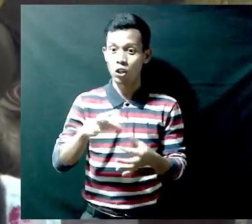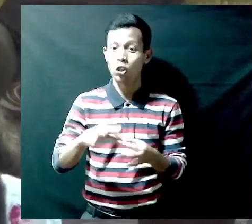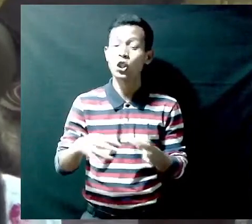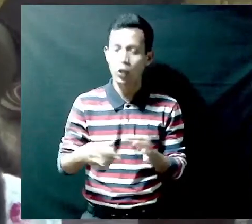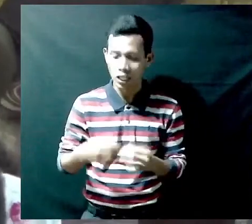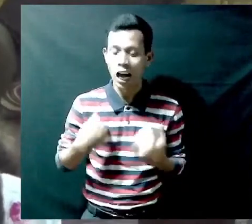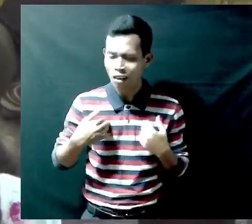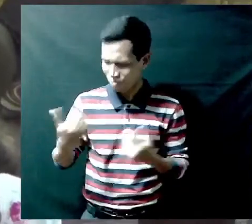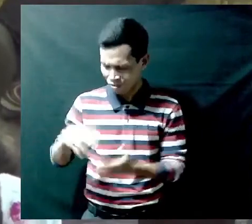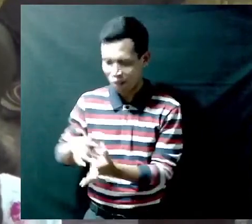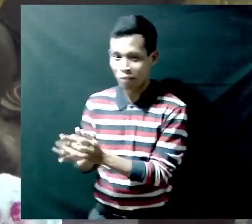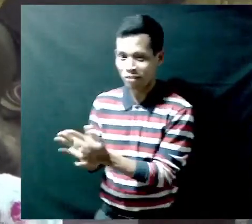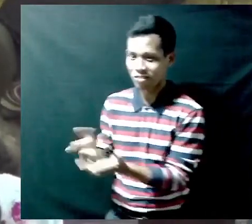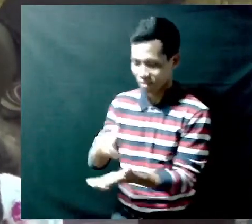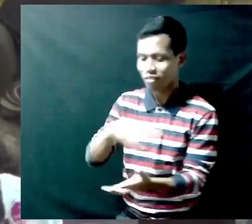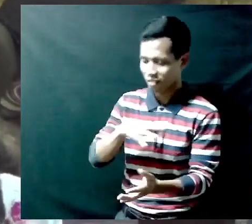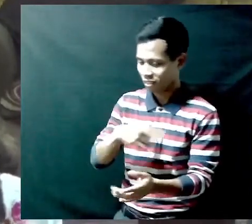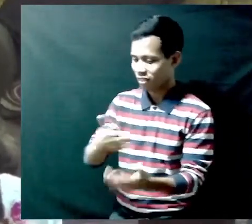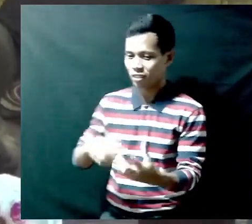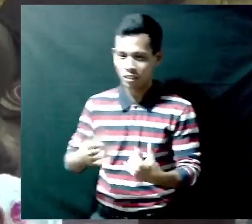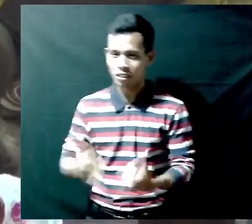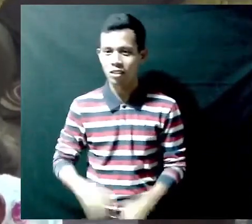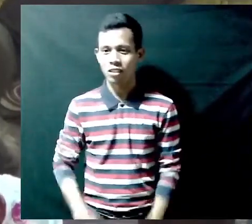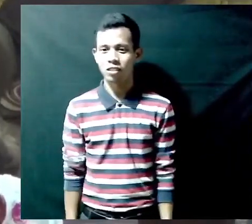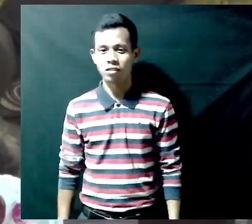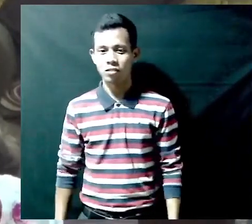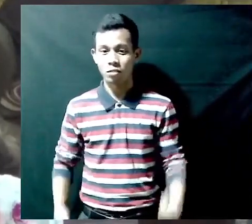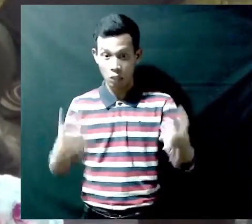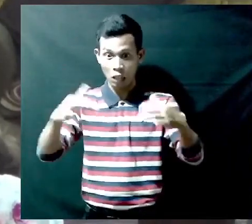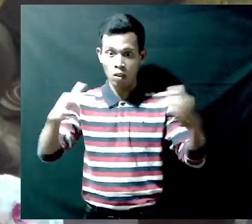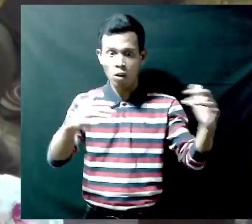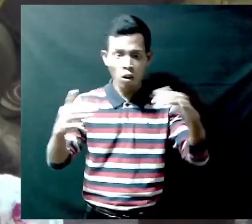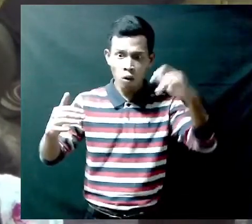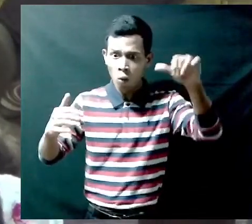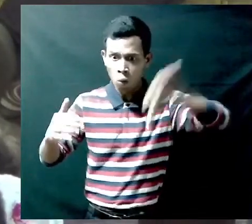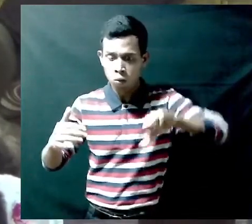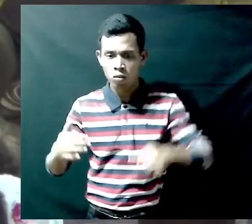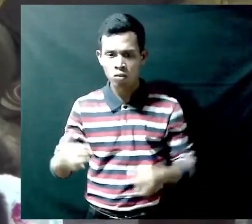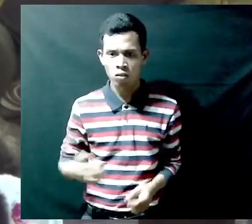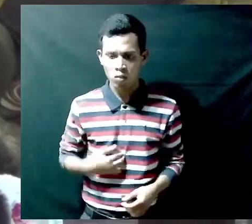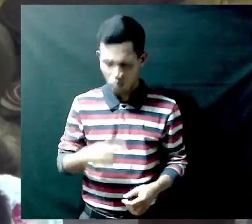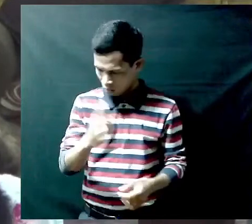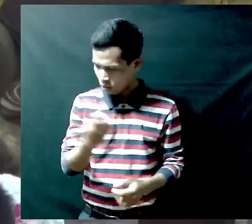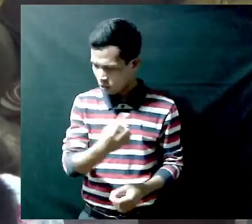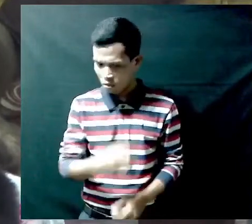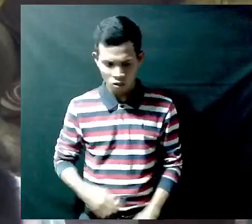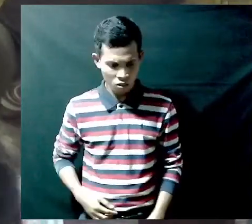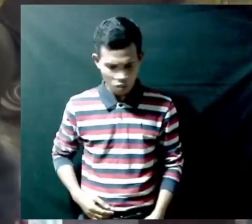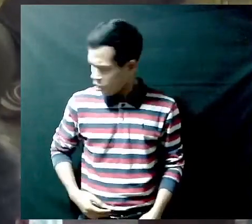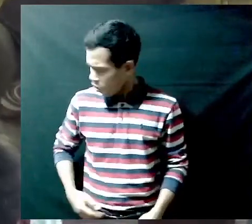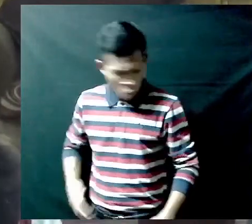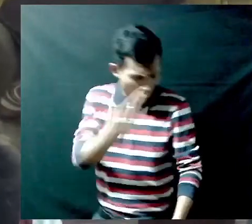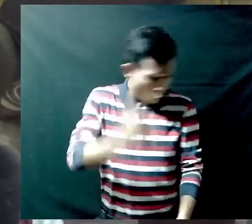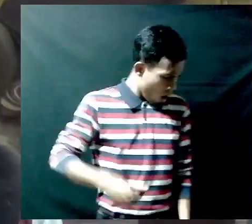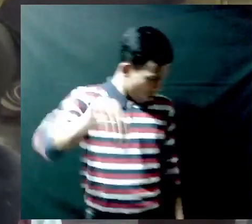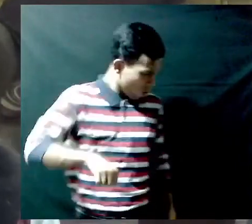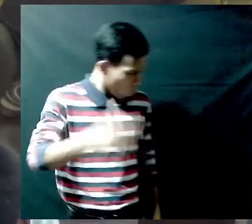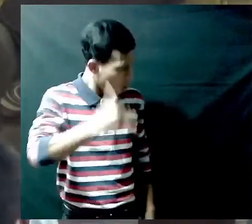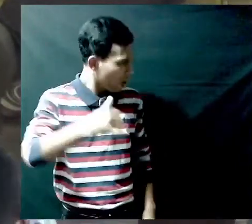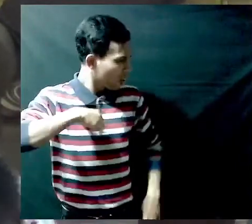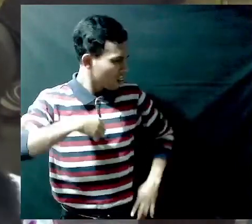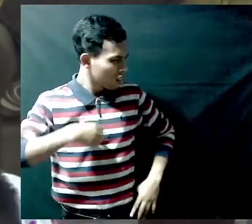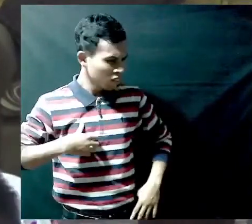yun eh, nakalagay. So, nangyari, talo sila. Sabi ng elder ng Israel, natalo tayo ah, sa mga